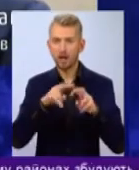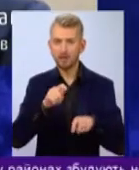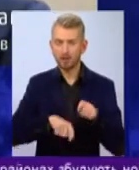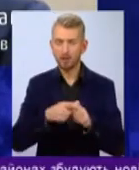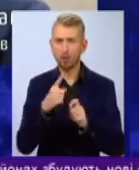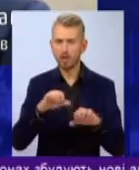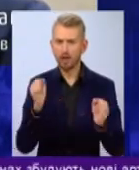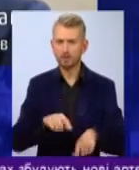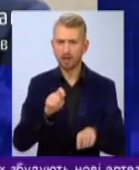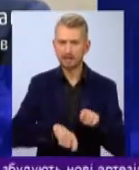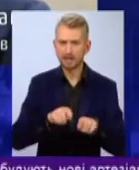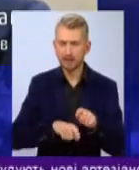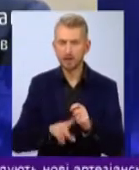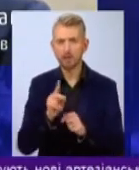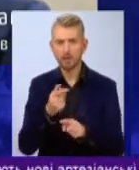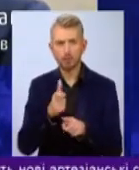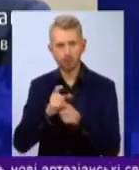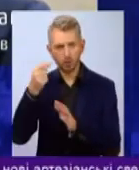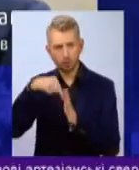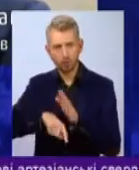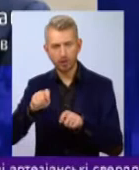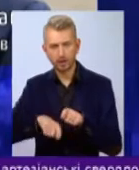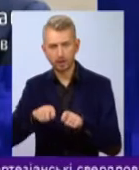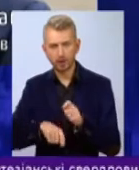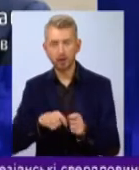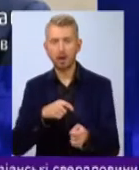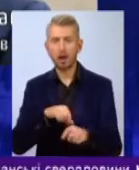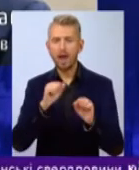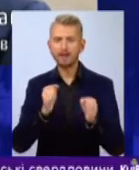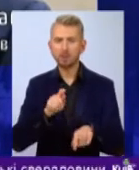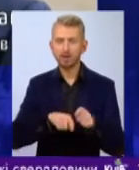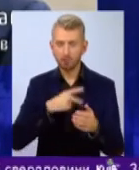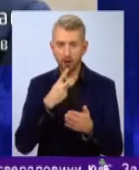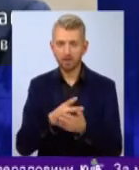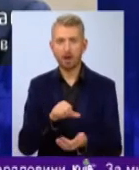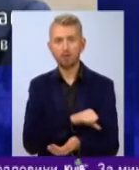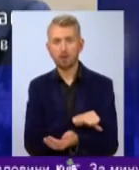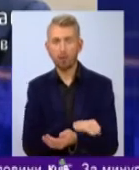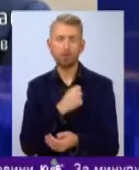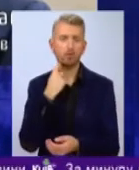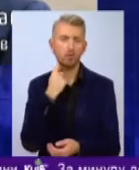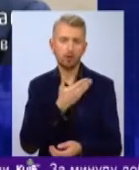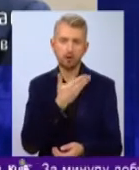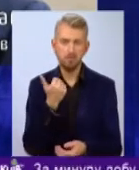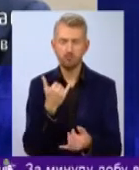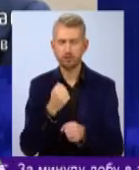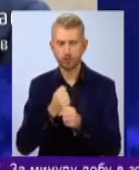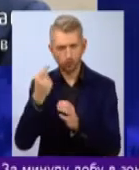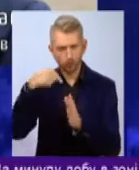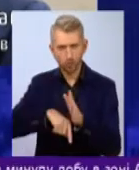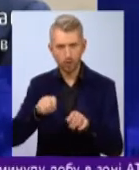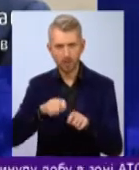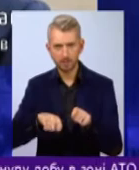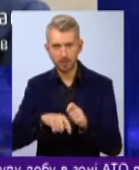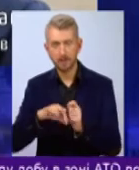експрес-тест, вторая более глубокий. По експрес-тесту показала, що не було алкоголя і наркотиків. Зараз робиться ще більш углублена експертиза.